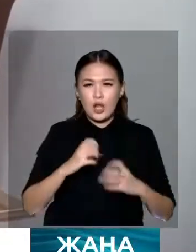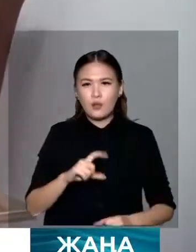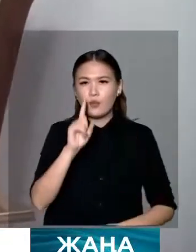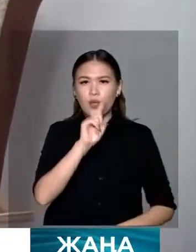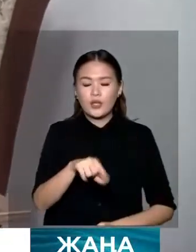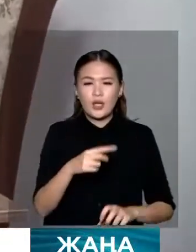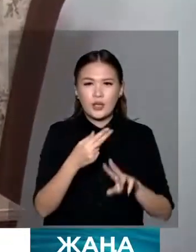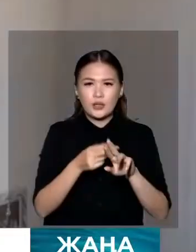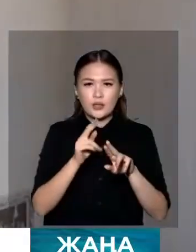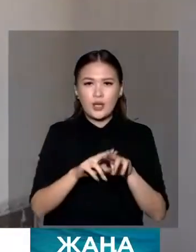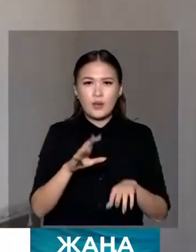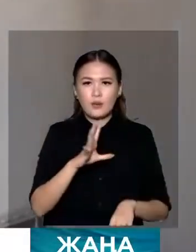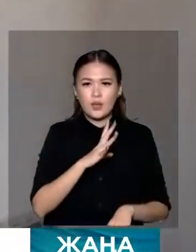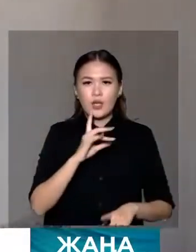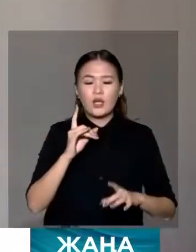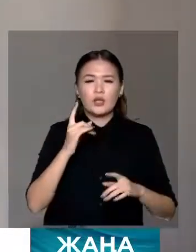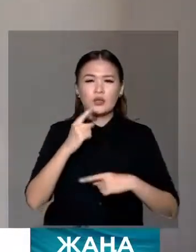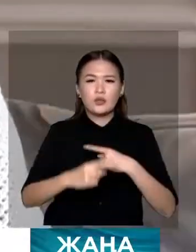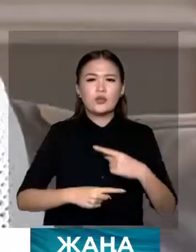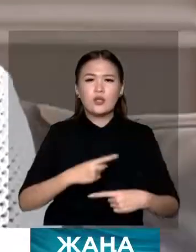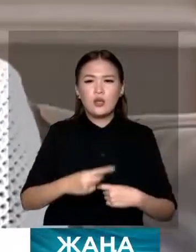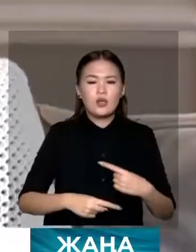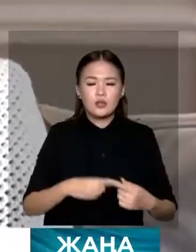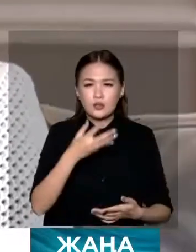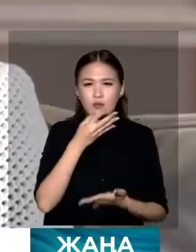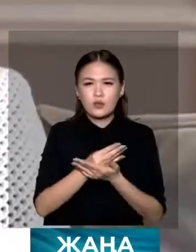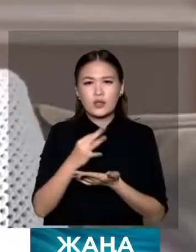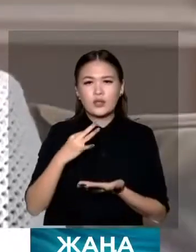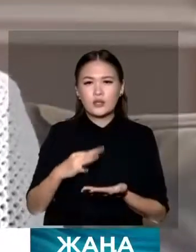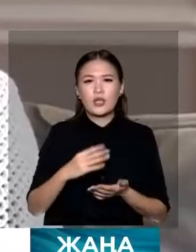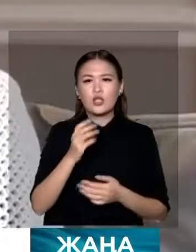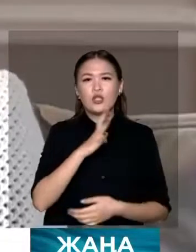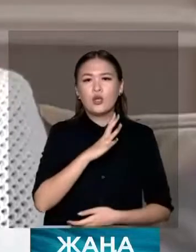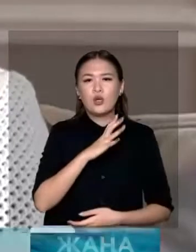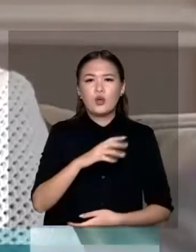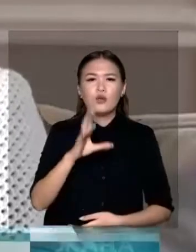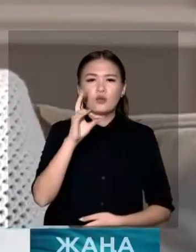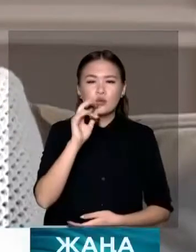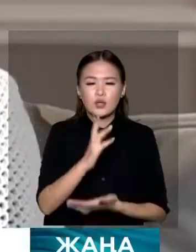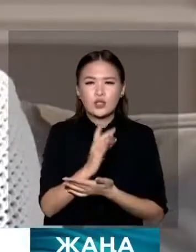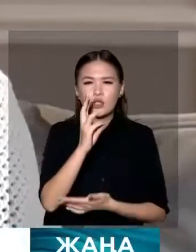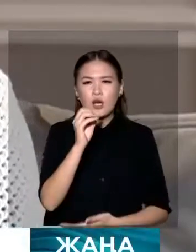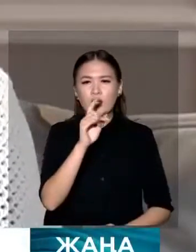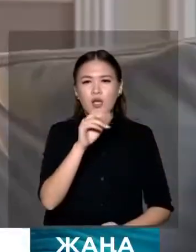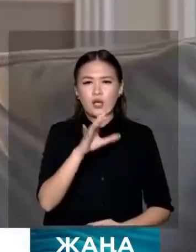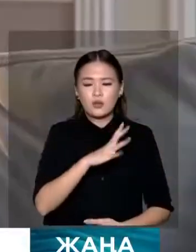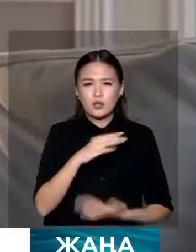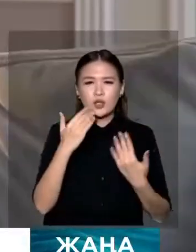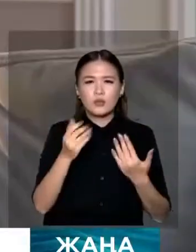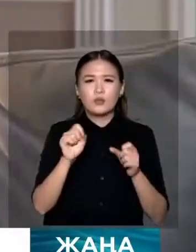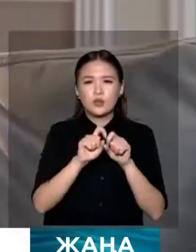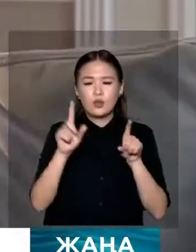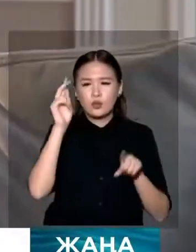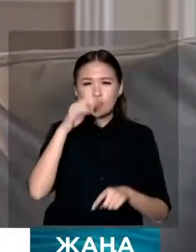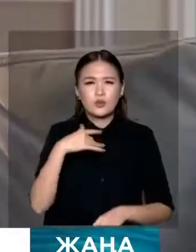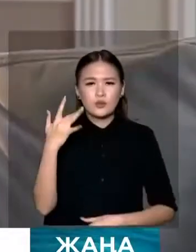Қазір Шераға жолын немере шөбірелері жалғап келеді. Сардар деген шөбіресі бар, өте жақсы бала, жаңа мектепке кетті, бірінші класта оқиды. Біз айтып